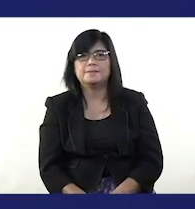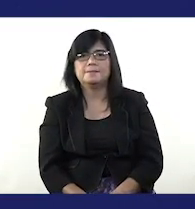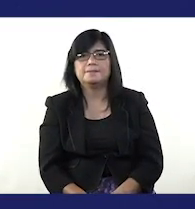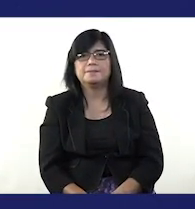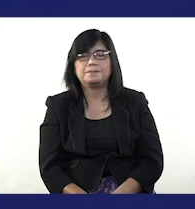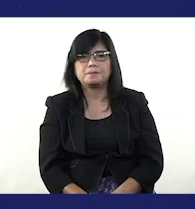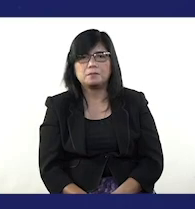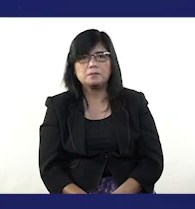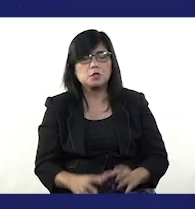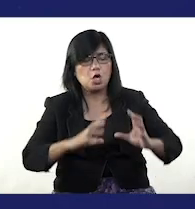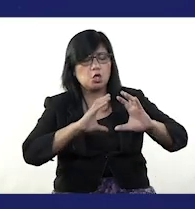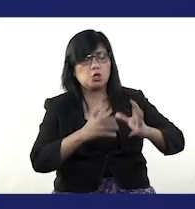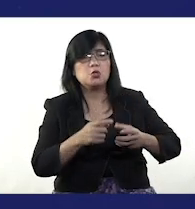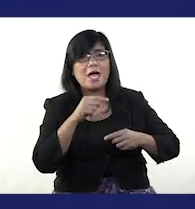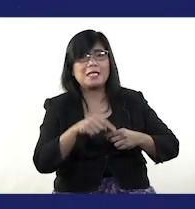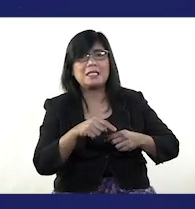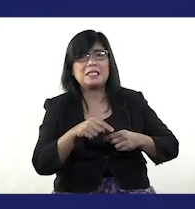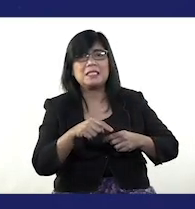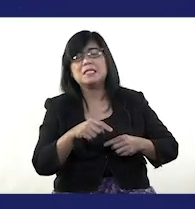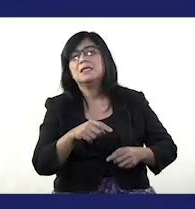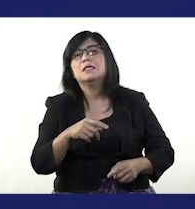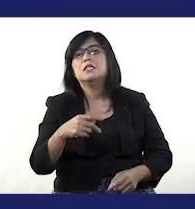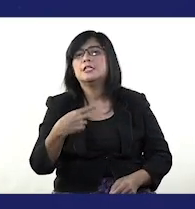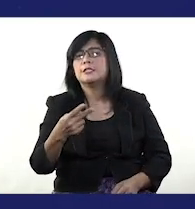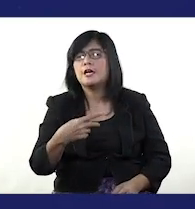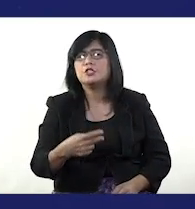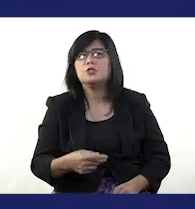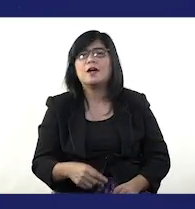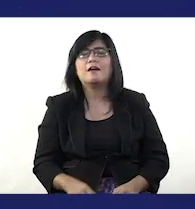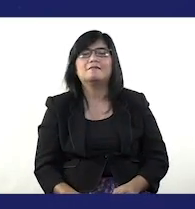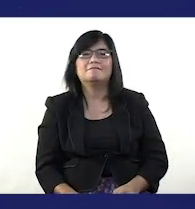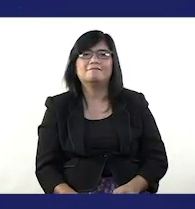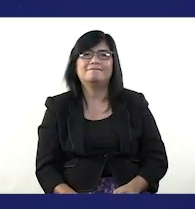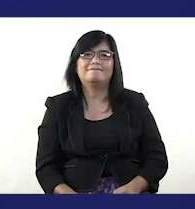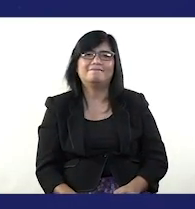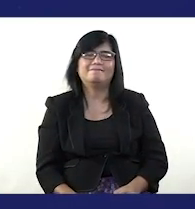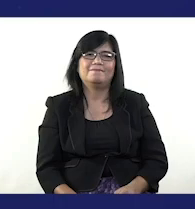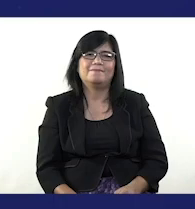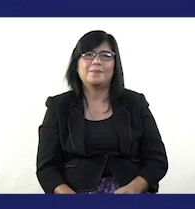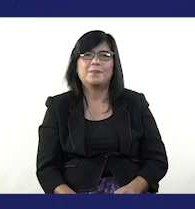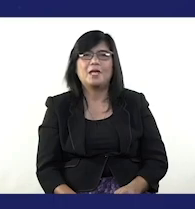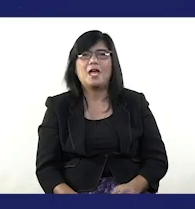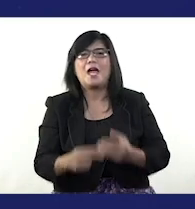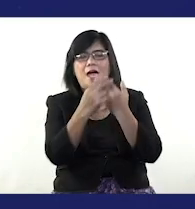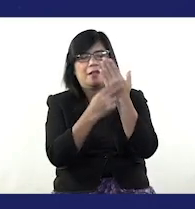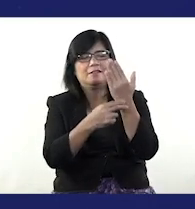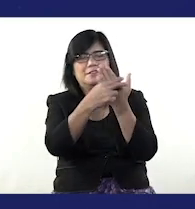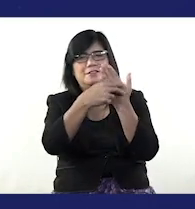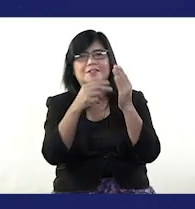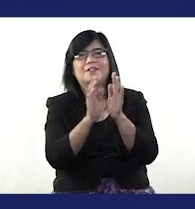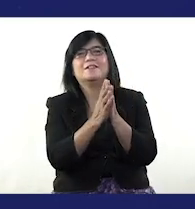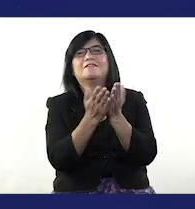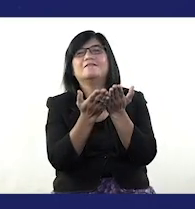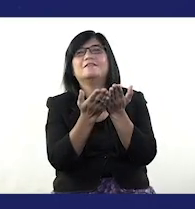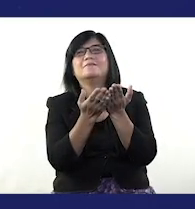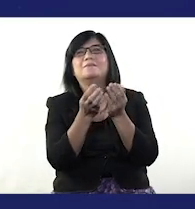di dunia ini kita juga adalah uh aleluya alam Alkitab bilang kita bintang-bintang